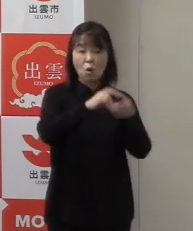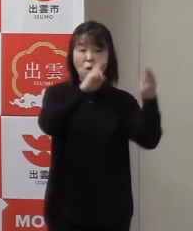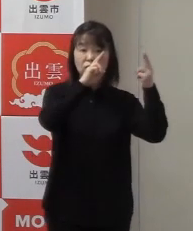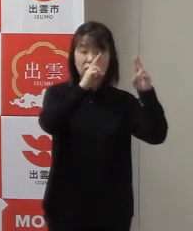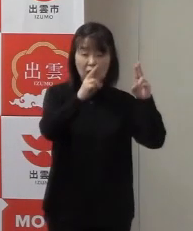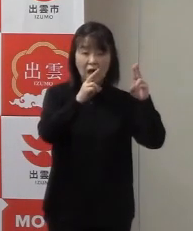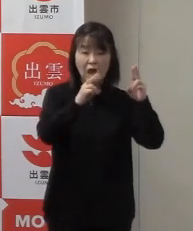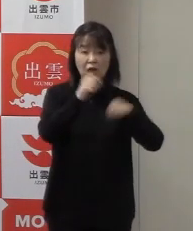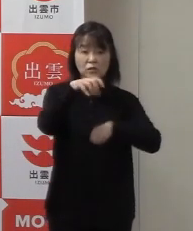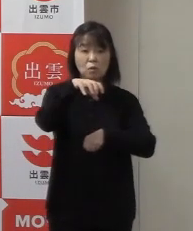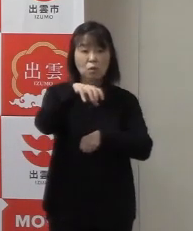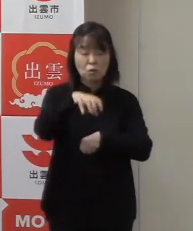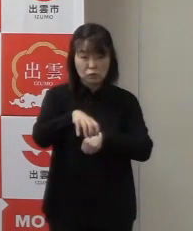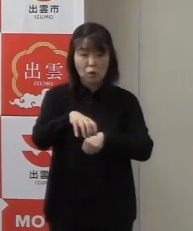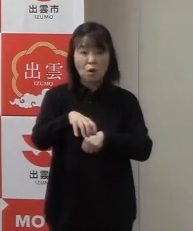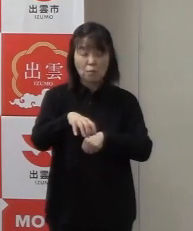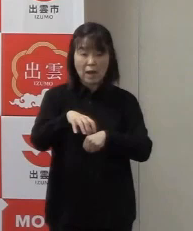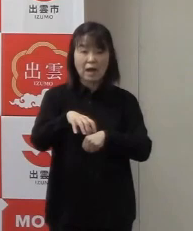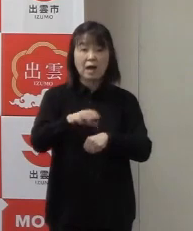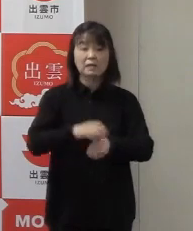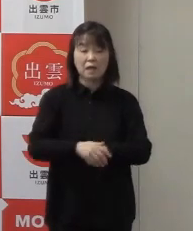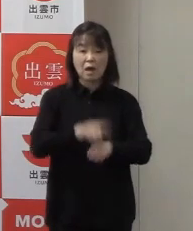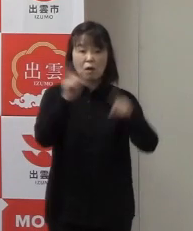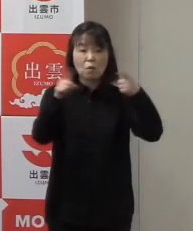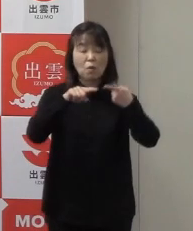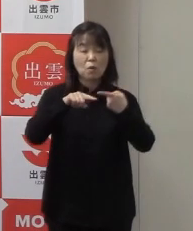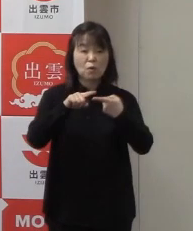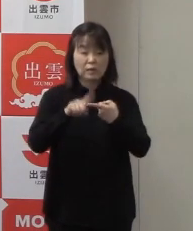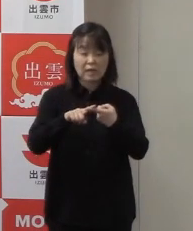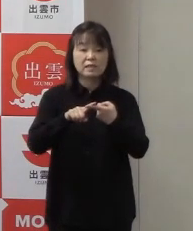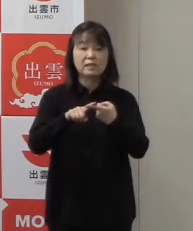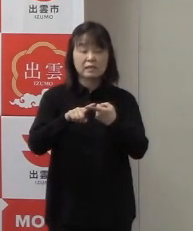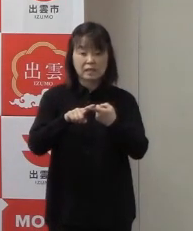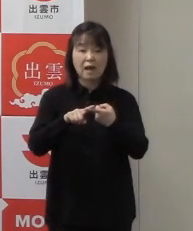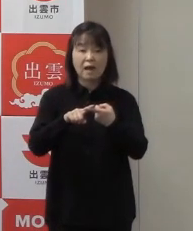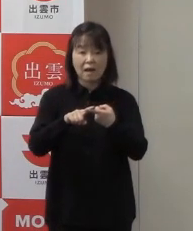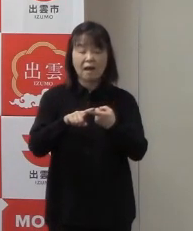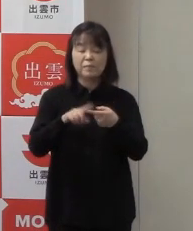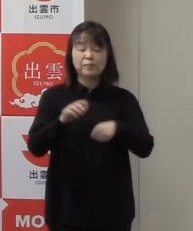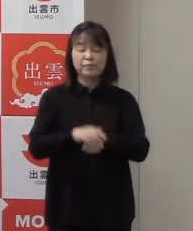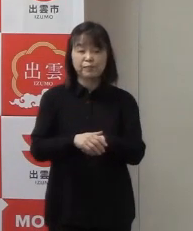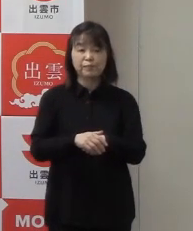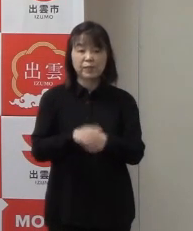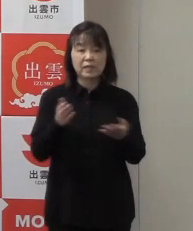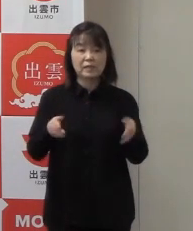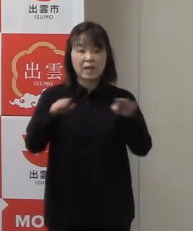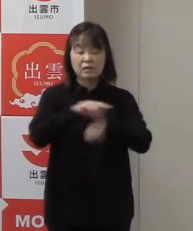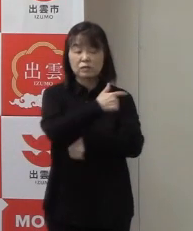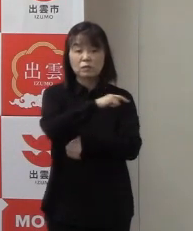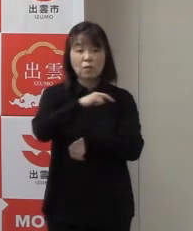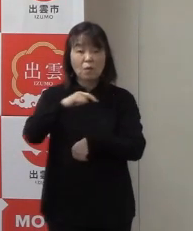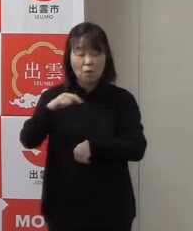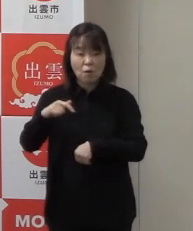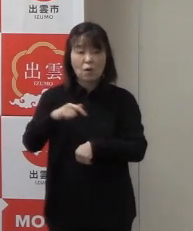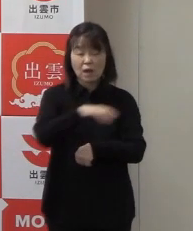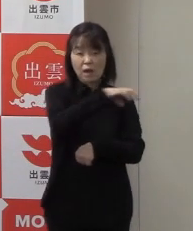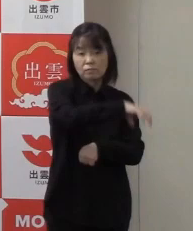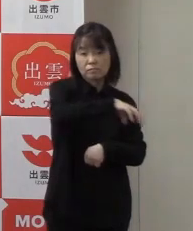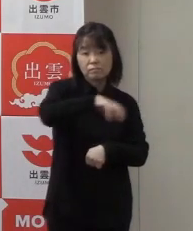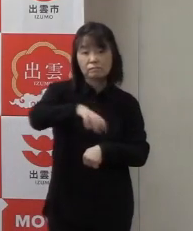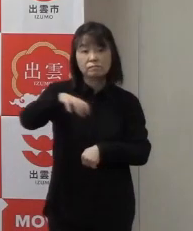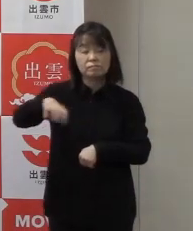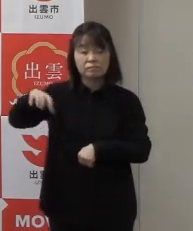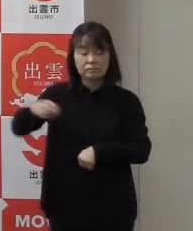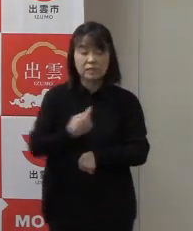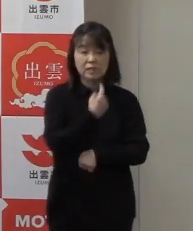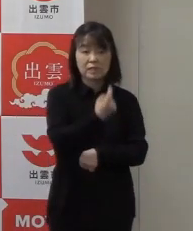企業、また観光庁、の皆さん方は各ブースで、採用担当の皆さん方から企業のことや仕事